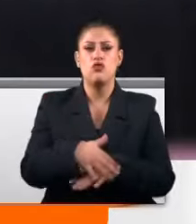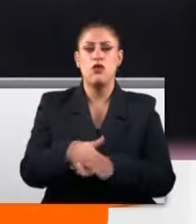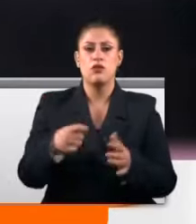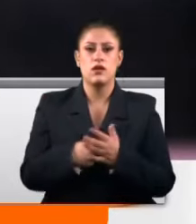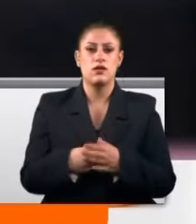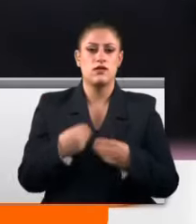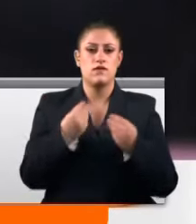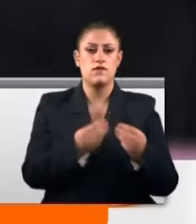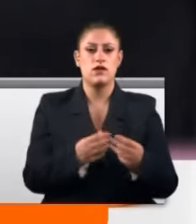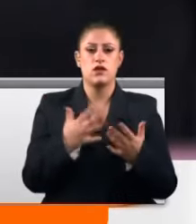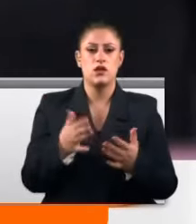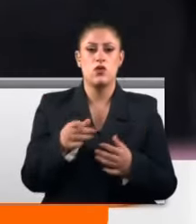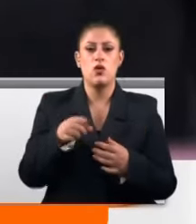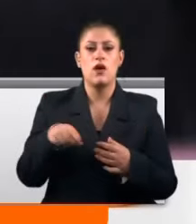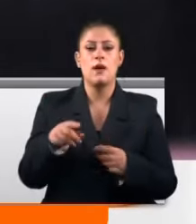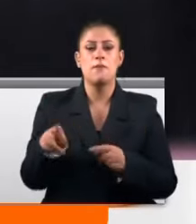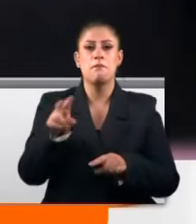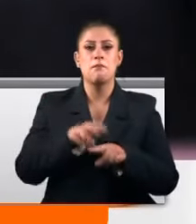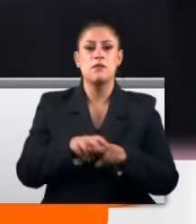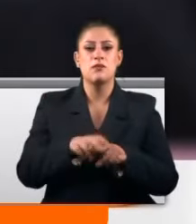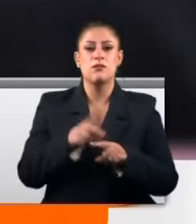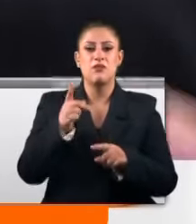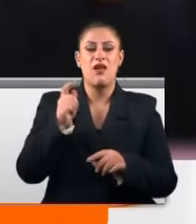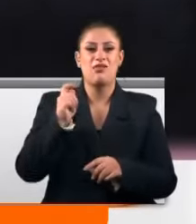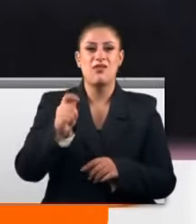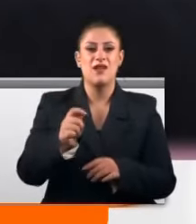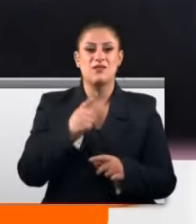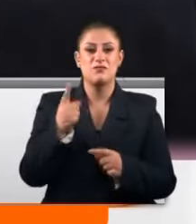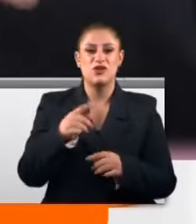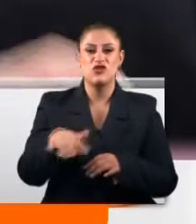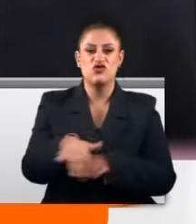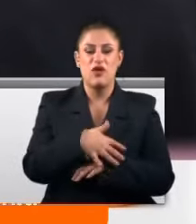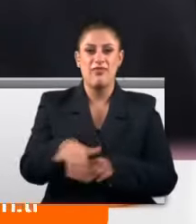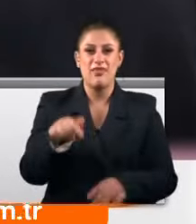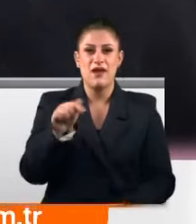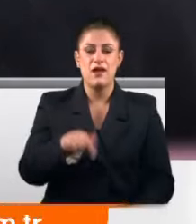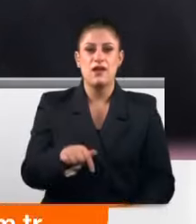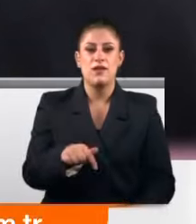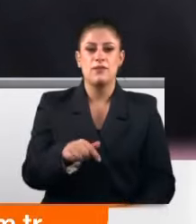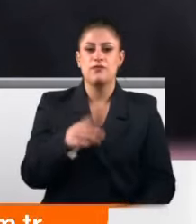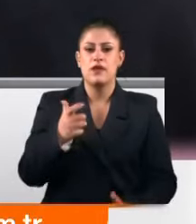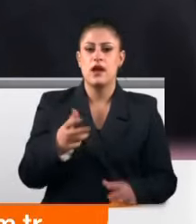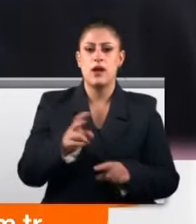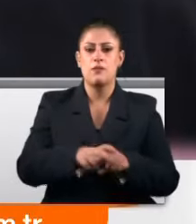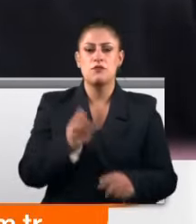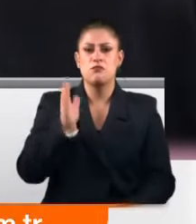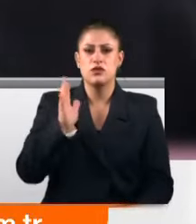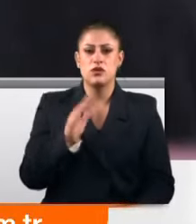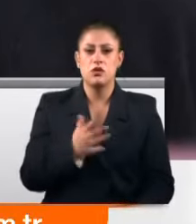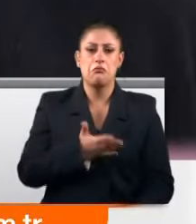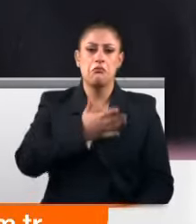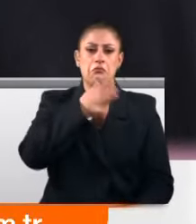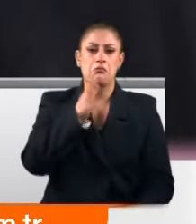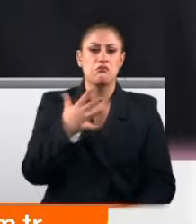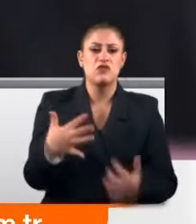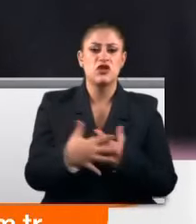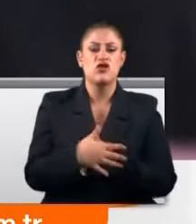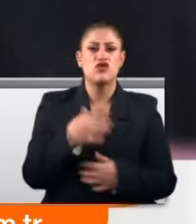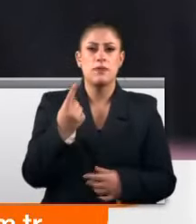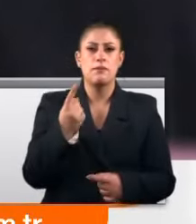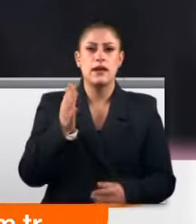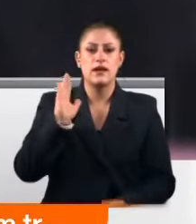binme şeyini şey yaptım ya Hülya Hanım. Taksiler falan geçiyor ya cadde orası. Nereye binip gidecek taksiler? Ya ne bileyim belki gidim gece bir yere falan